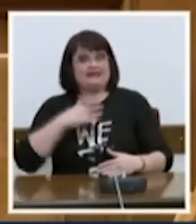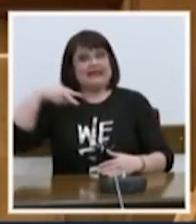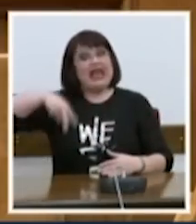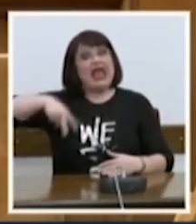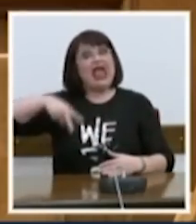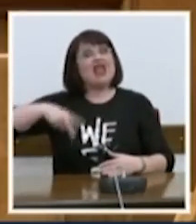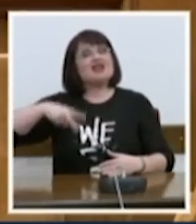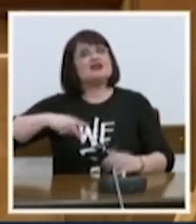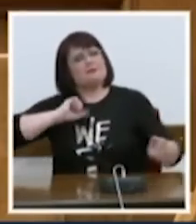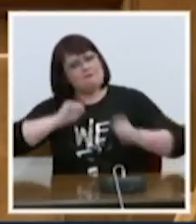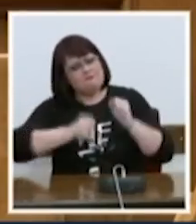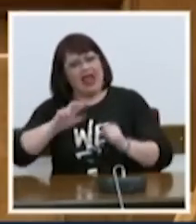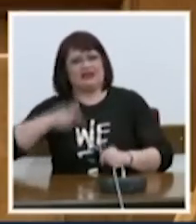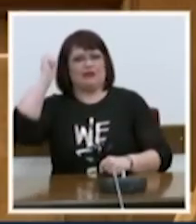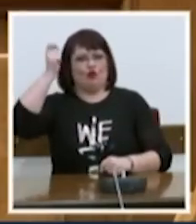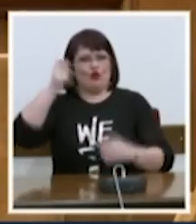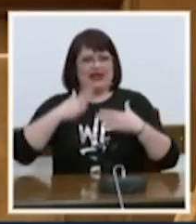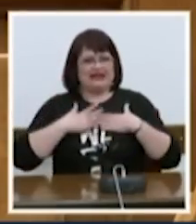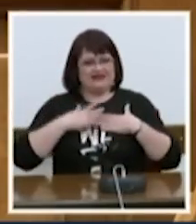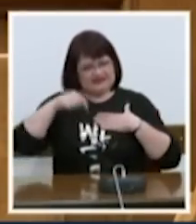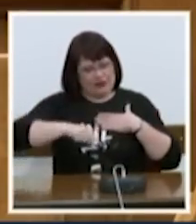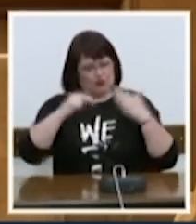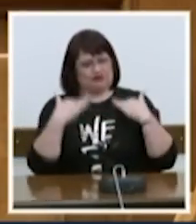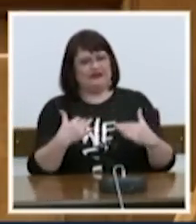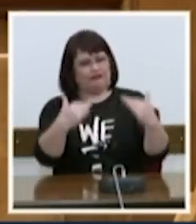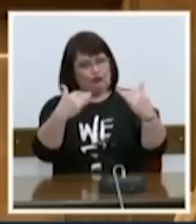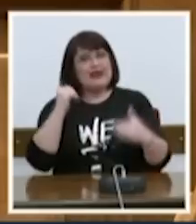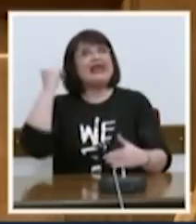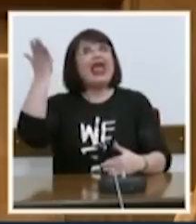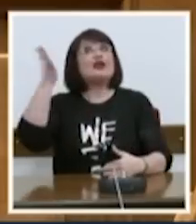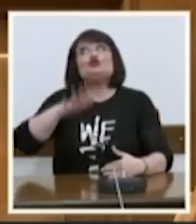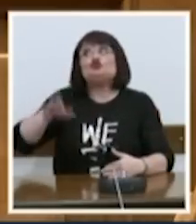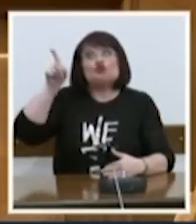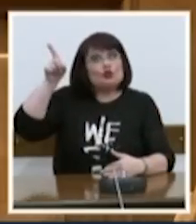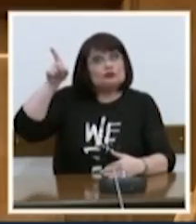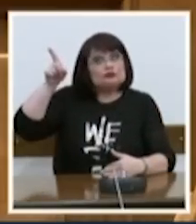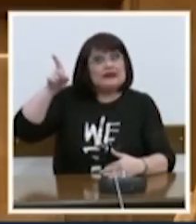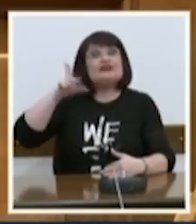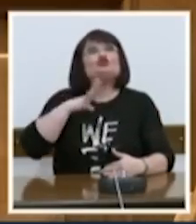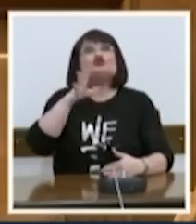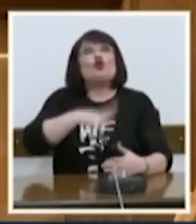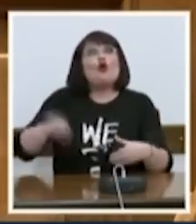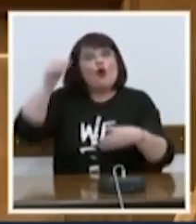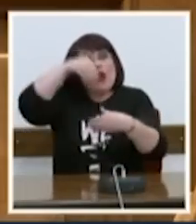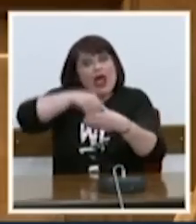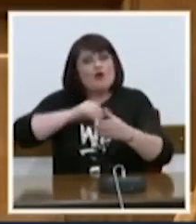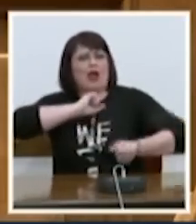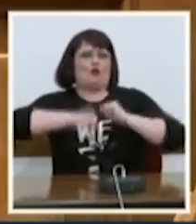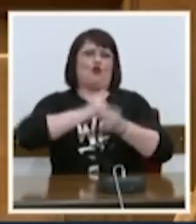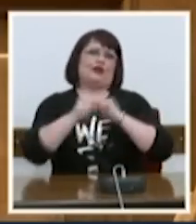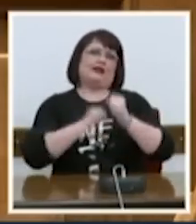μαχητική αντιπολίτευση και μέσα εδώ και κυρίως έξω, μέσα στο λαό, μέσα στους αγώνες του.